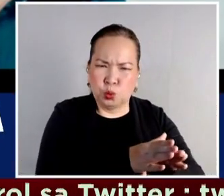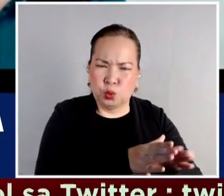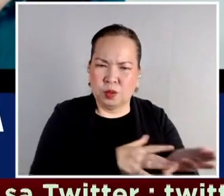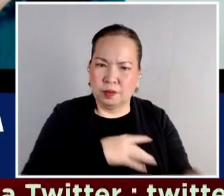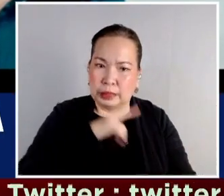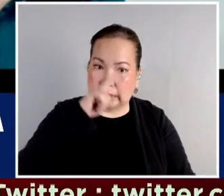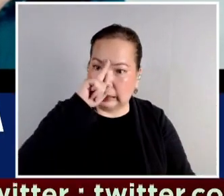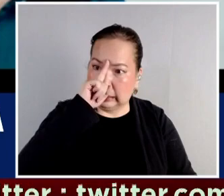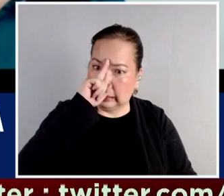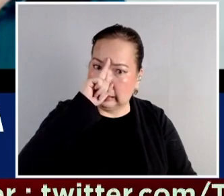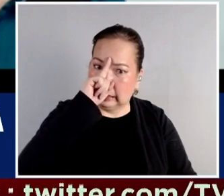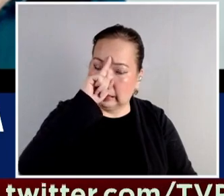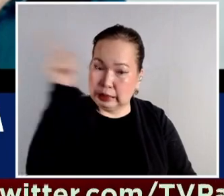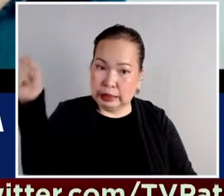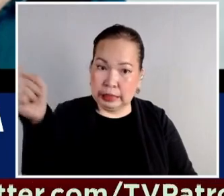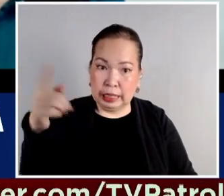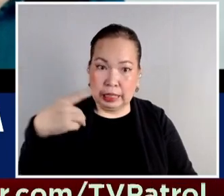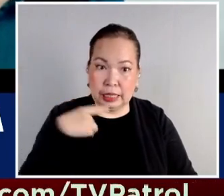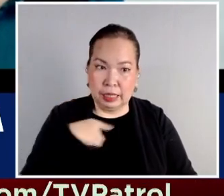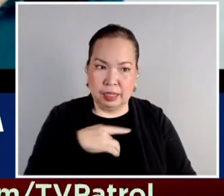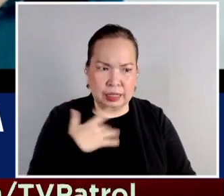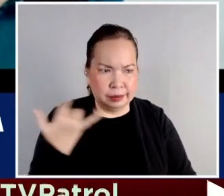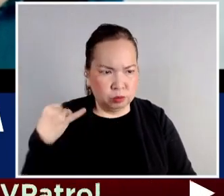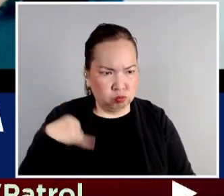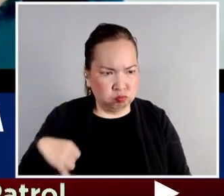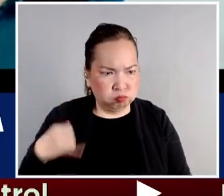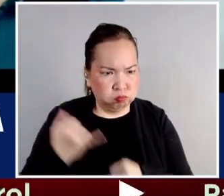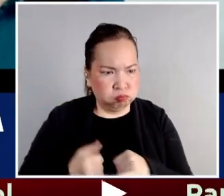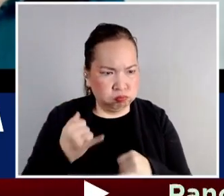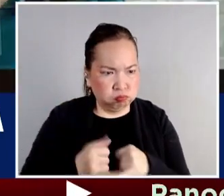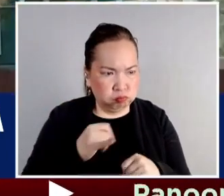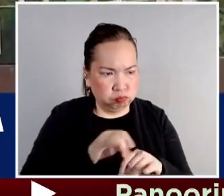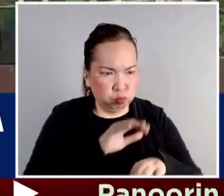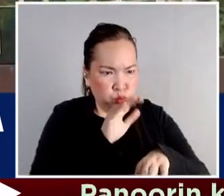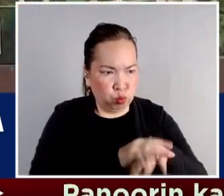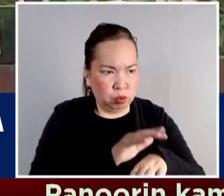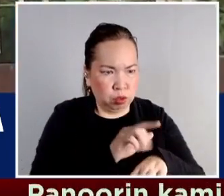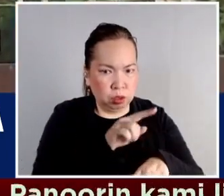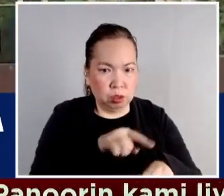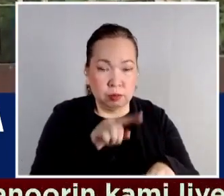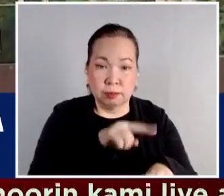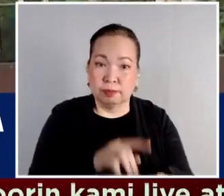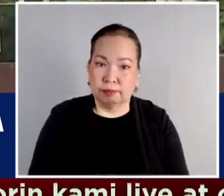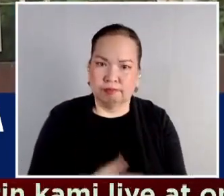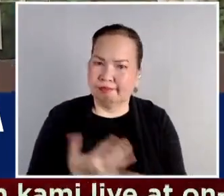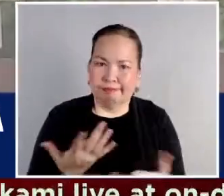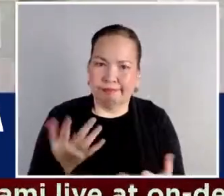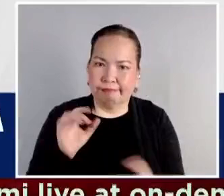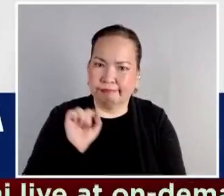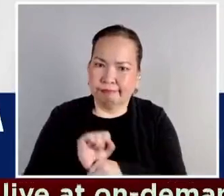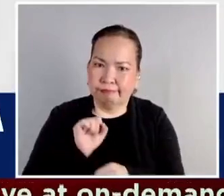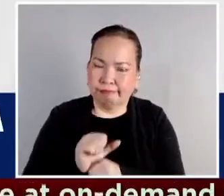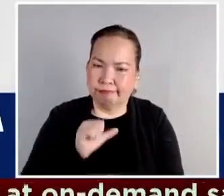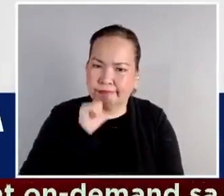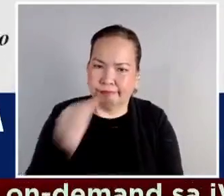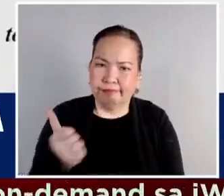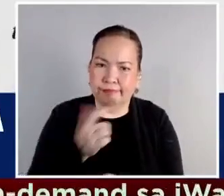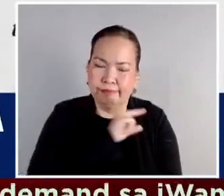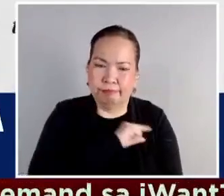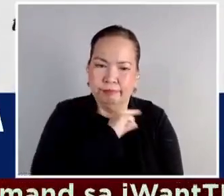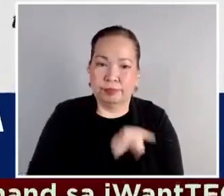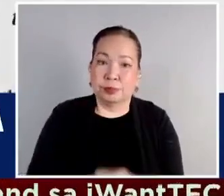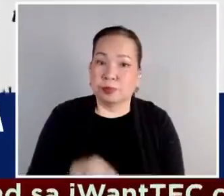no? Maiinip ka, no? Hindi siya talaga magagamit ng maayos. Sa naging report ng Commission on Audit, pinuno nito